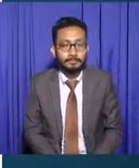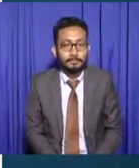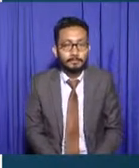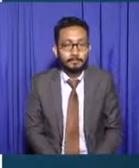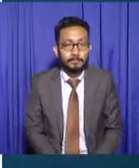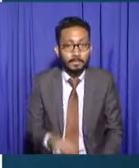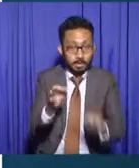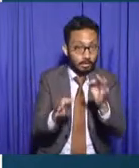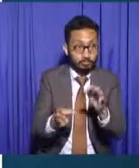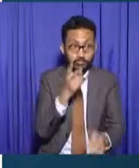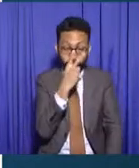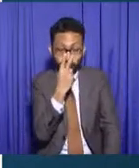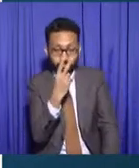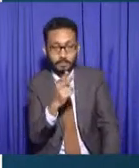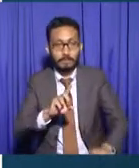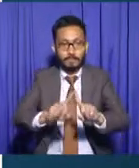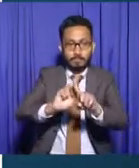Jika diperhatikan